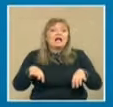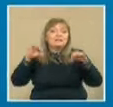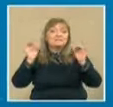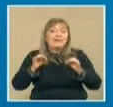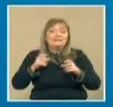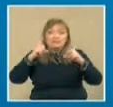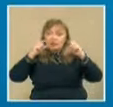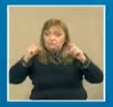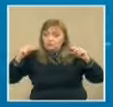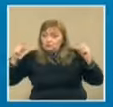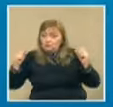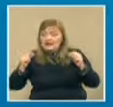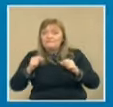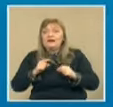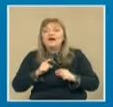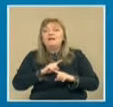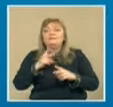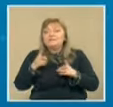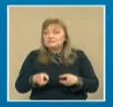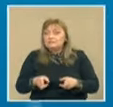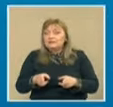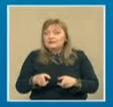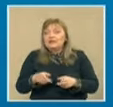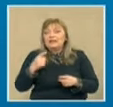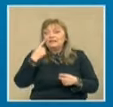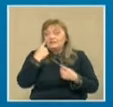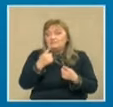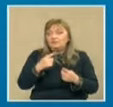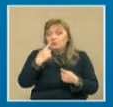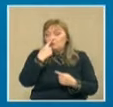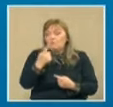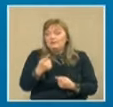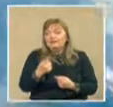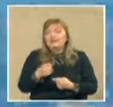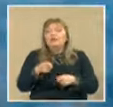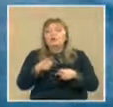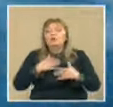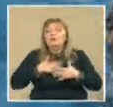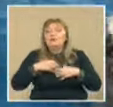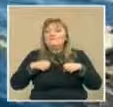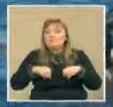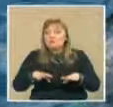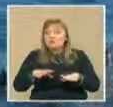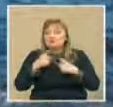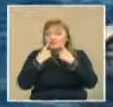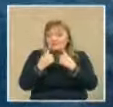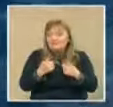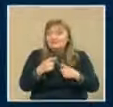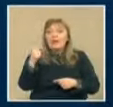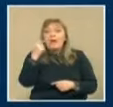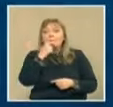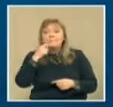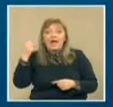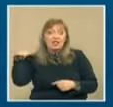не спира до това да улови момента на грижата. Мартин има шанса бебето да е бял гърбат кит. Нещо рядко срещано при тези